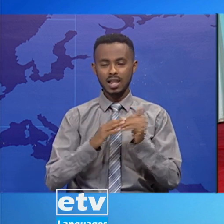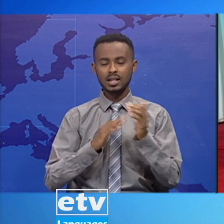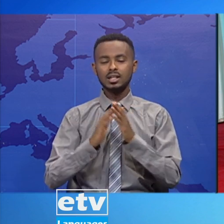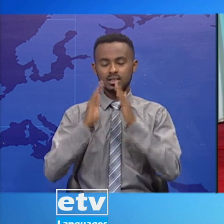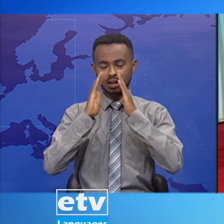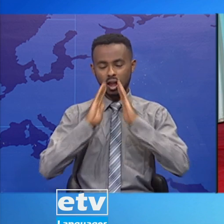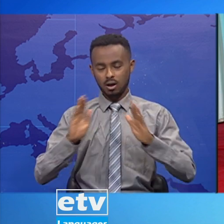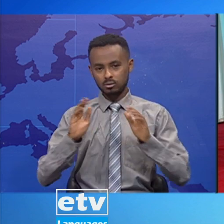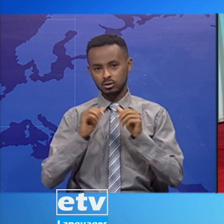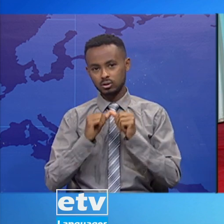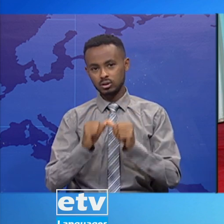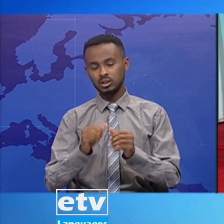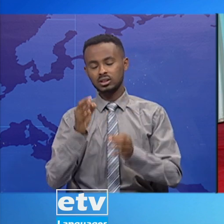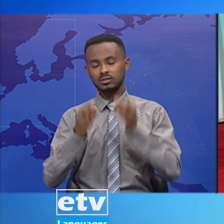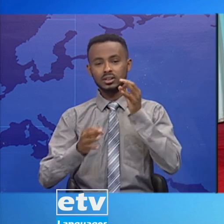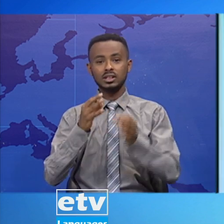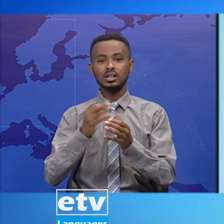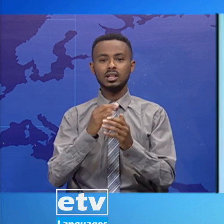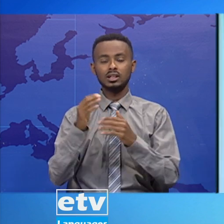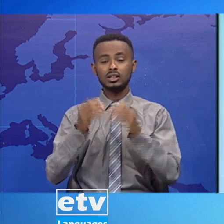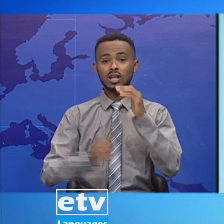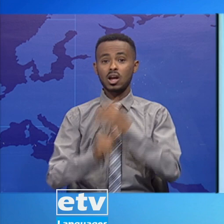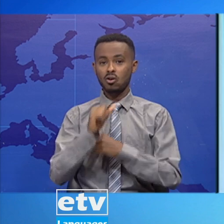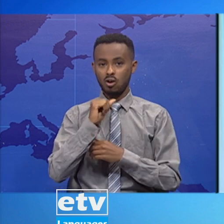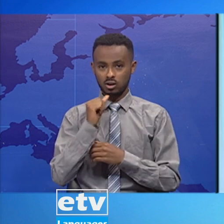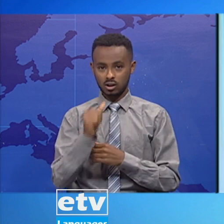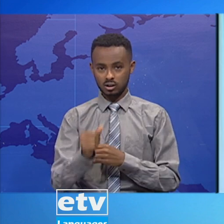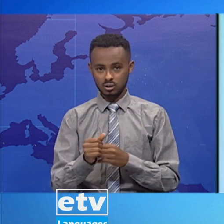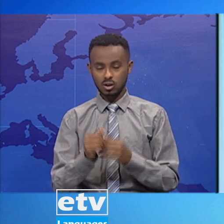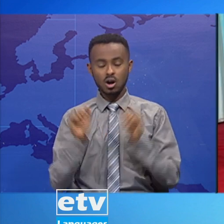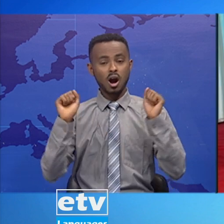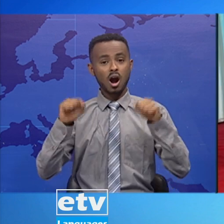ይደላደል ፍትህርት ሳይጓደል